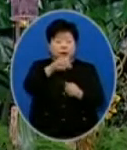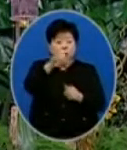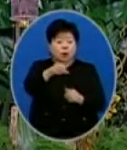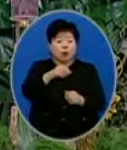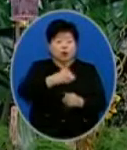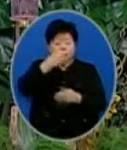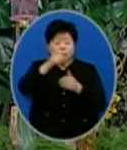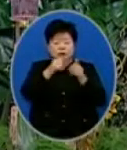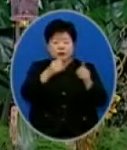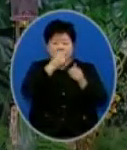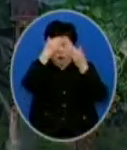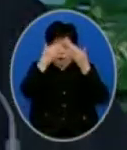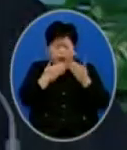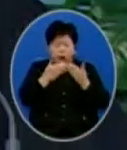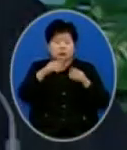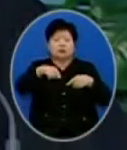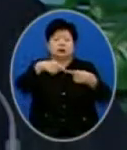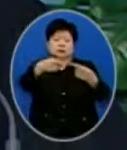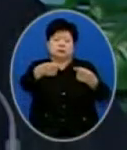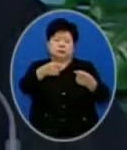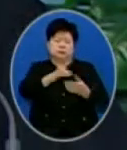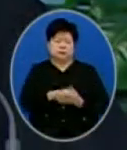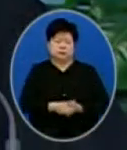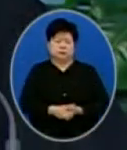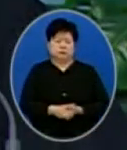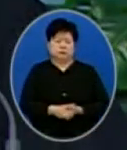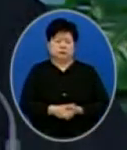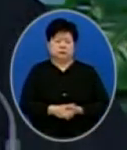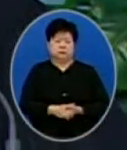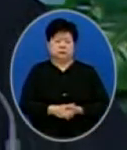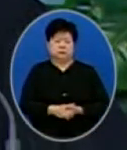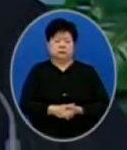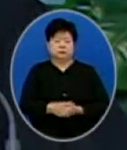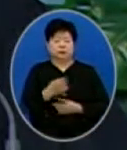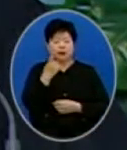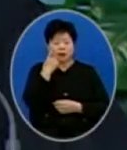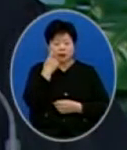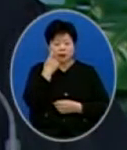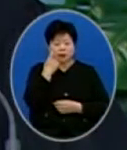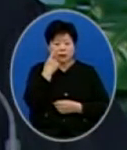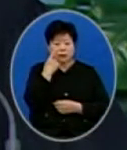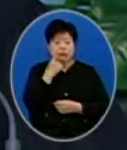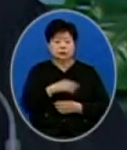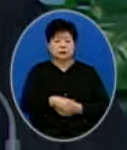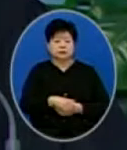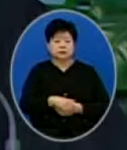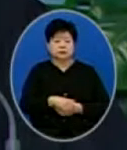갇혔으나 성경은 말씀합니다 내 영혼을 살펴보고 그